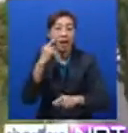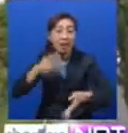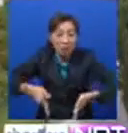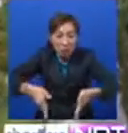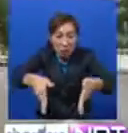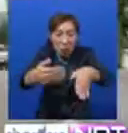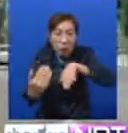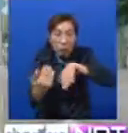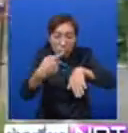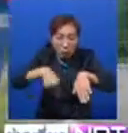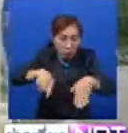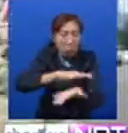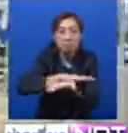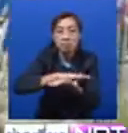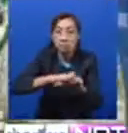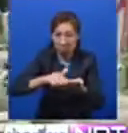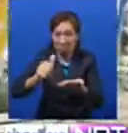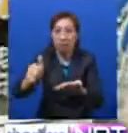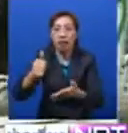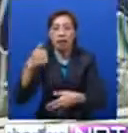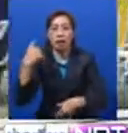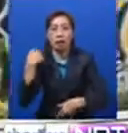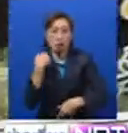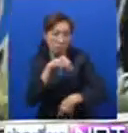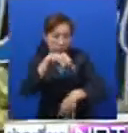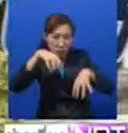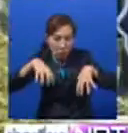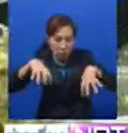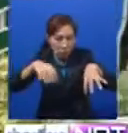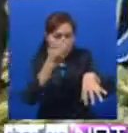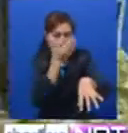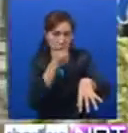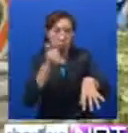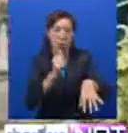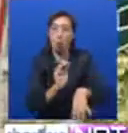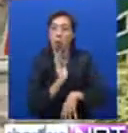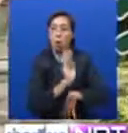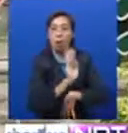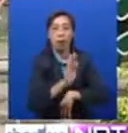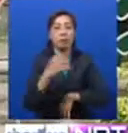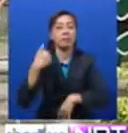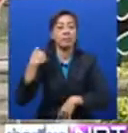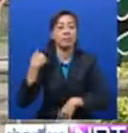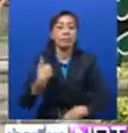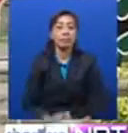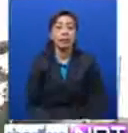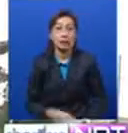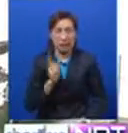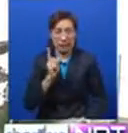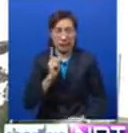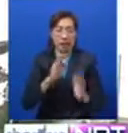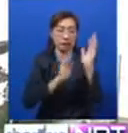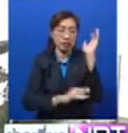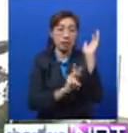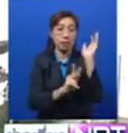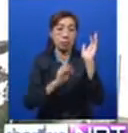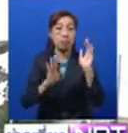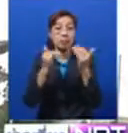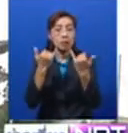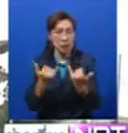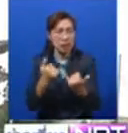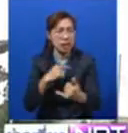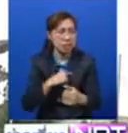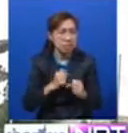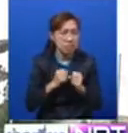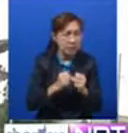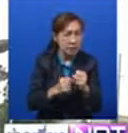มาเนี่ยก็จะมีความสะอาดแล้วแต่ละจุดก็จะมีความสวยงามที่ถือว่าเป็นเอกลักษณ์ในแต่ละจุดไปนะคะจริงๆแล้วจังหวัดกระบี่ตอนนี้เนี่ยเขาก็พยายามห